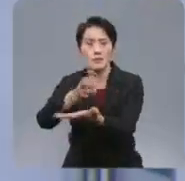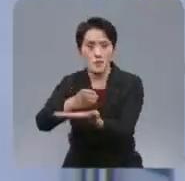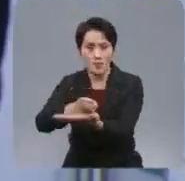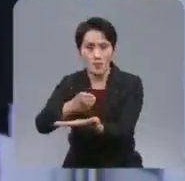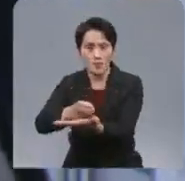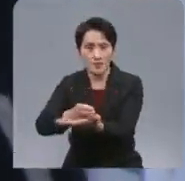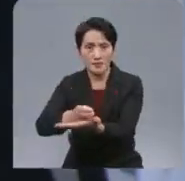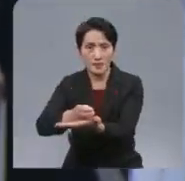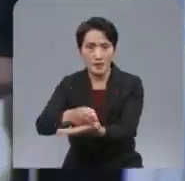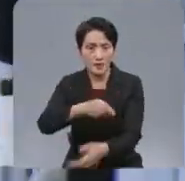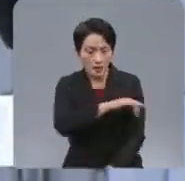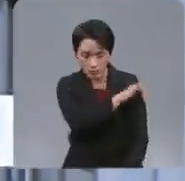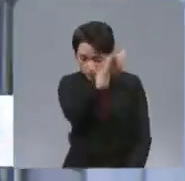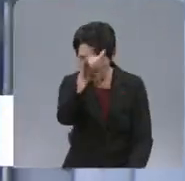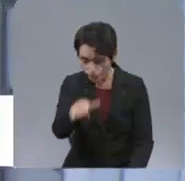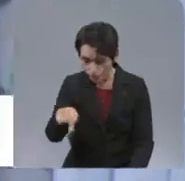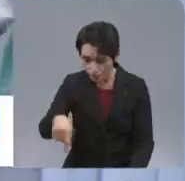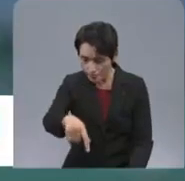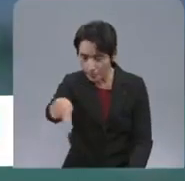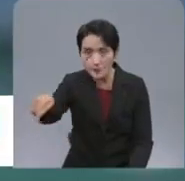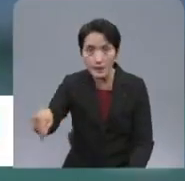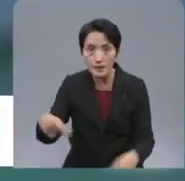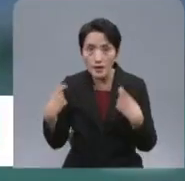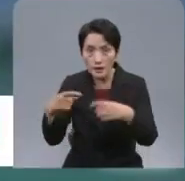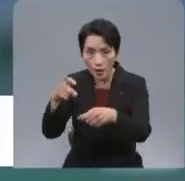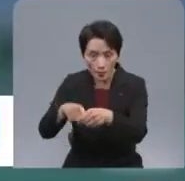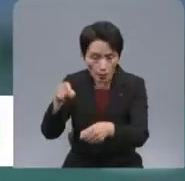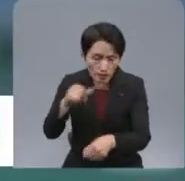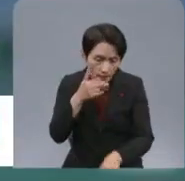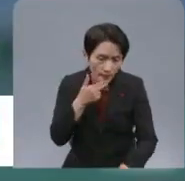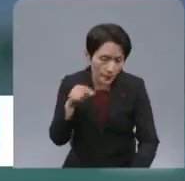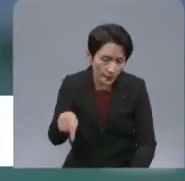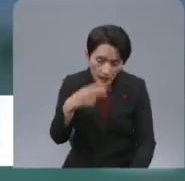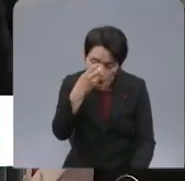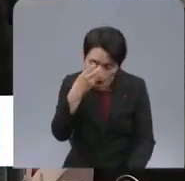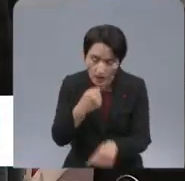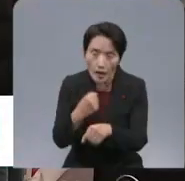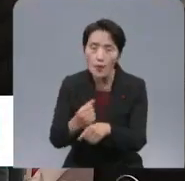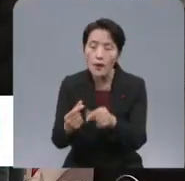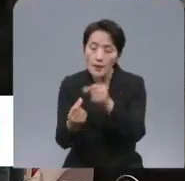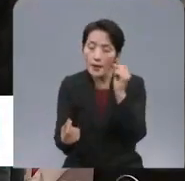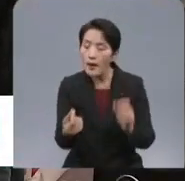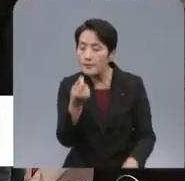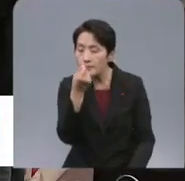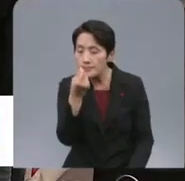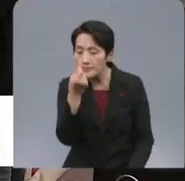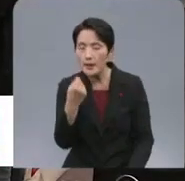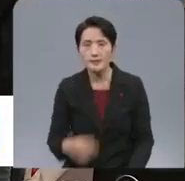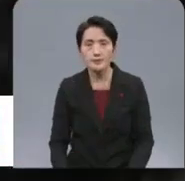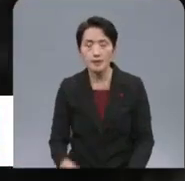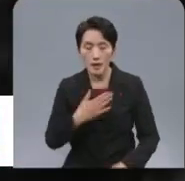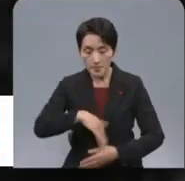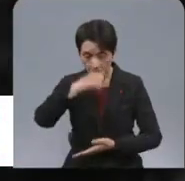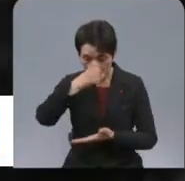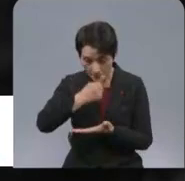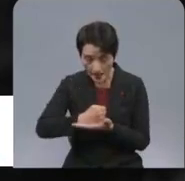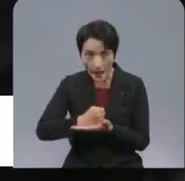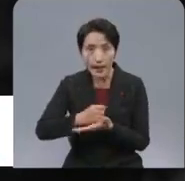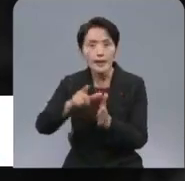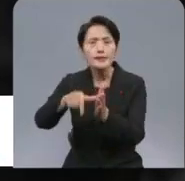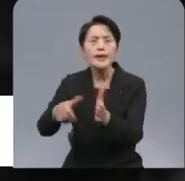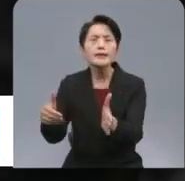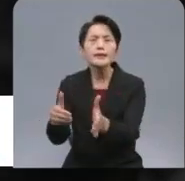theo đó những người có thị thực cư trú ngắn hạn đến từ Trung Quốc phải thực hiện xét nghiệm covid-19 bằng hình thức khuếch đại ren pcr